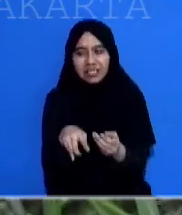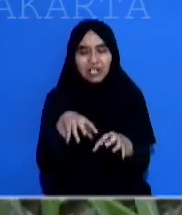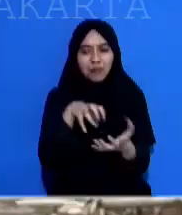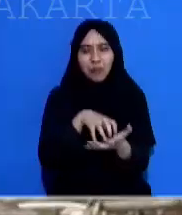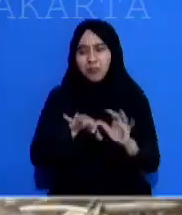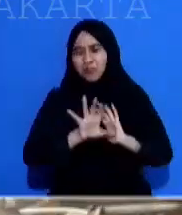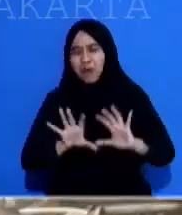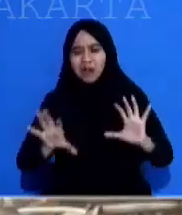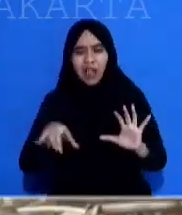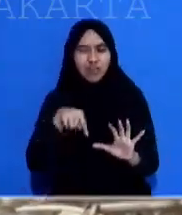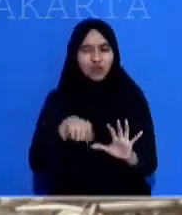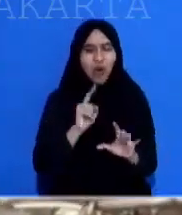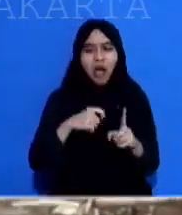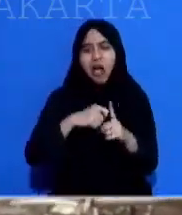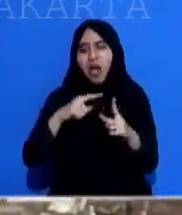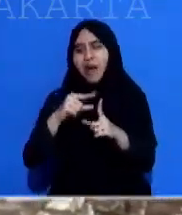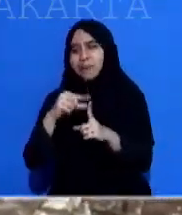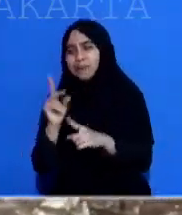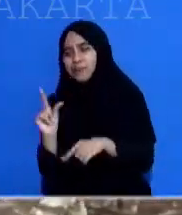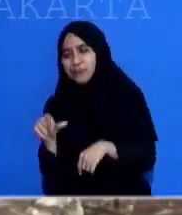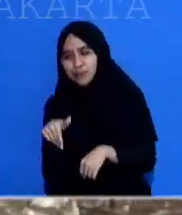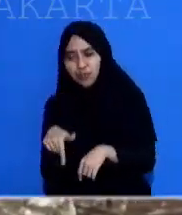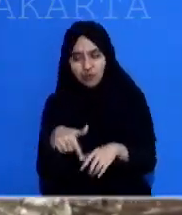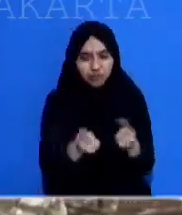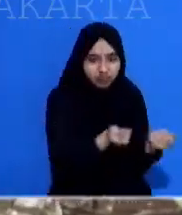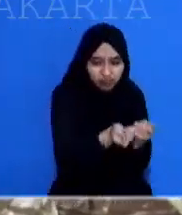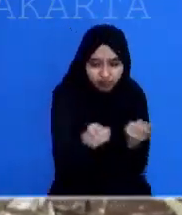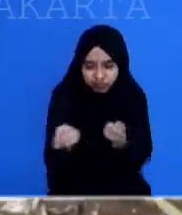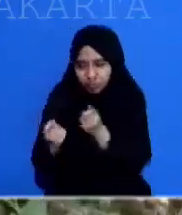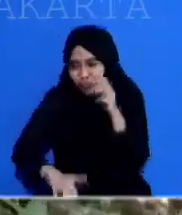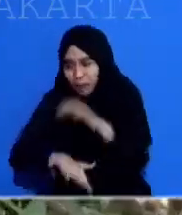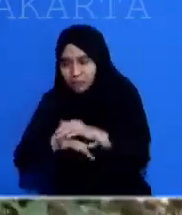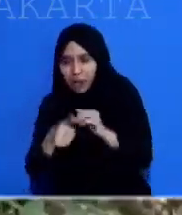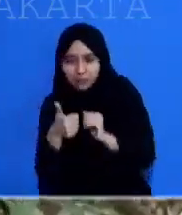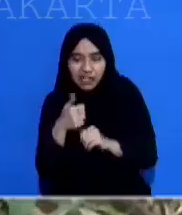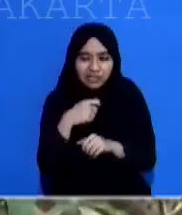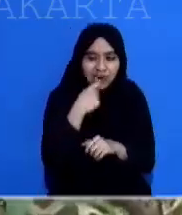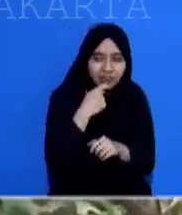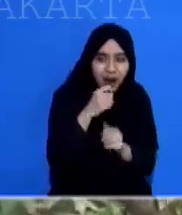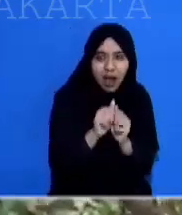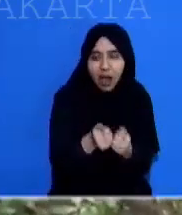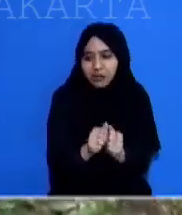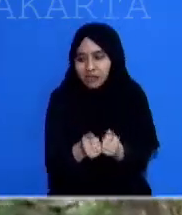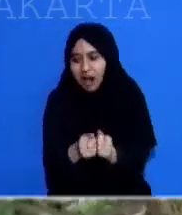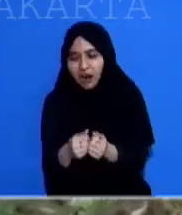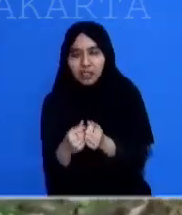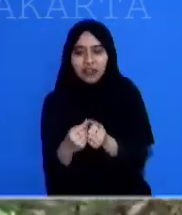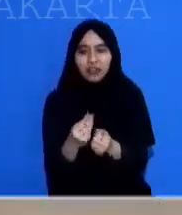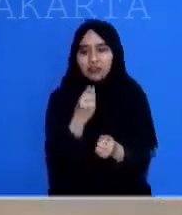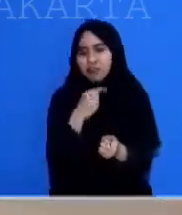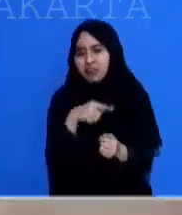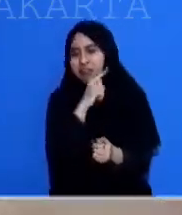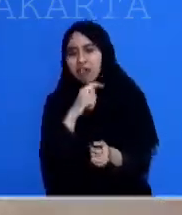kathah-kathahipun mujudaken lahan kapur ananging menawi dipun rimat kanthi estu tanaman palawija ingkang dipun tanem kadang tani asilipun saged